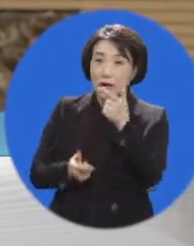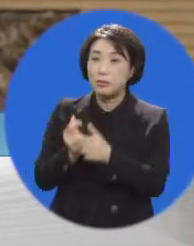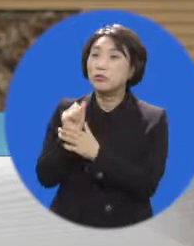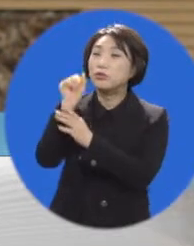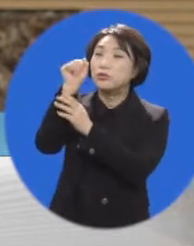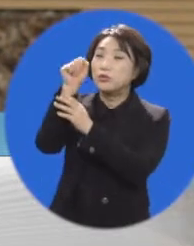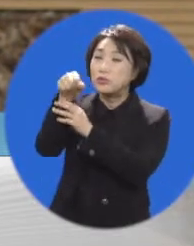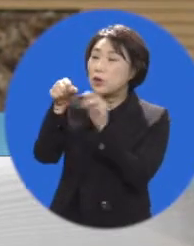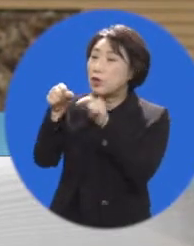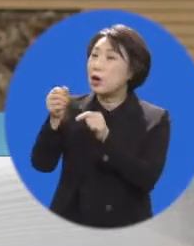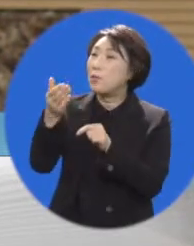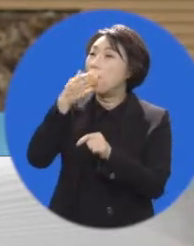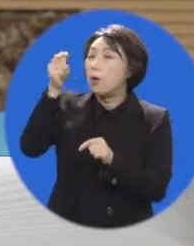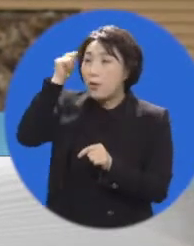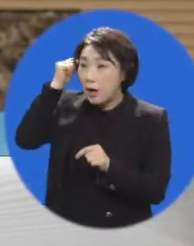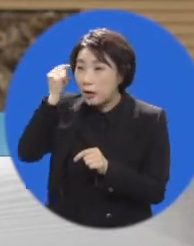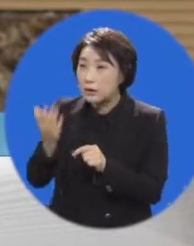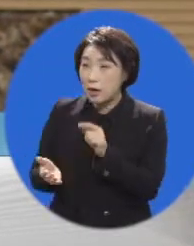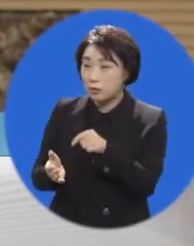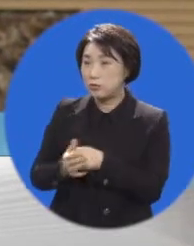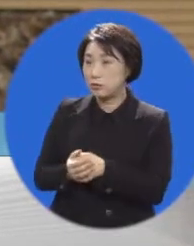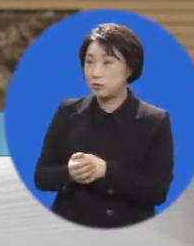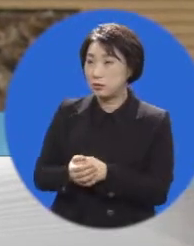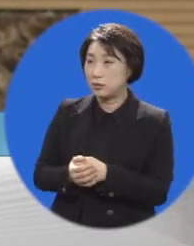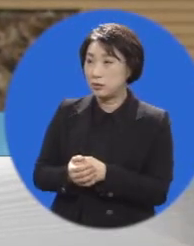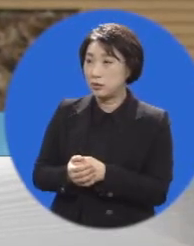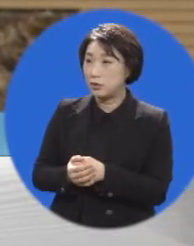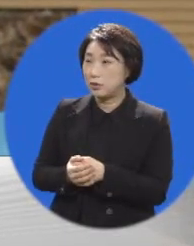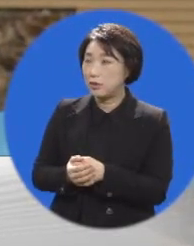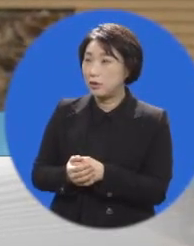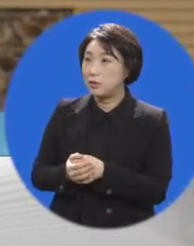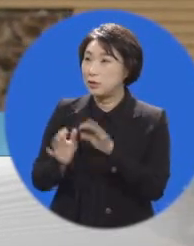동산 중앙에 있는 실과 먹지 않니?